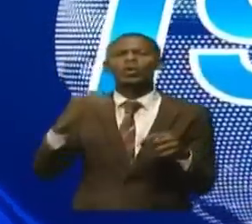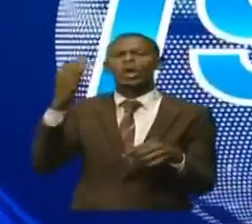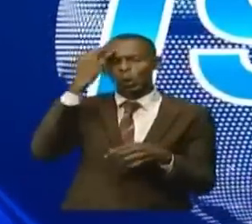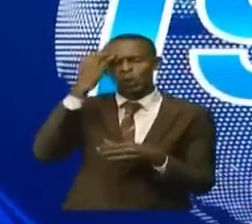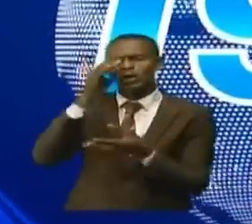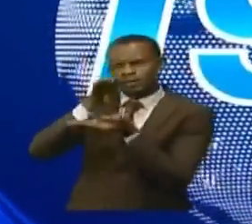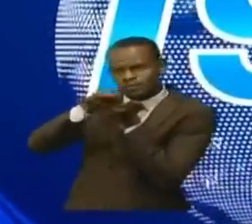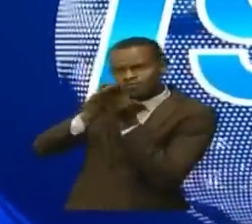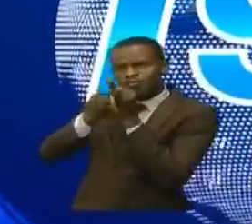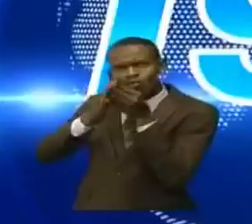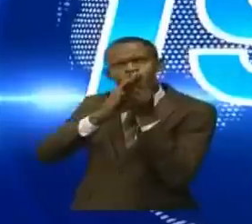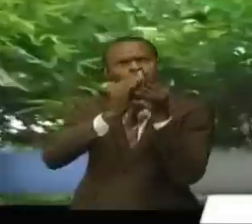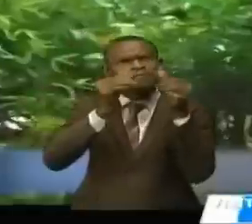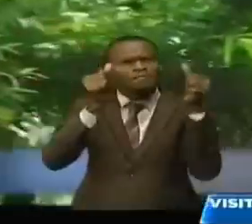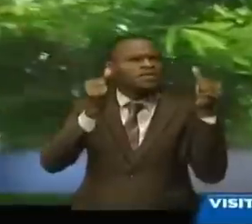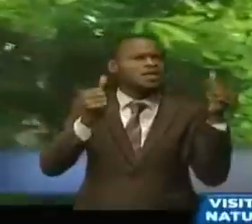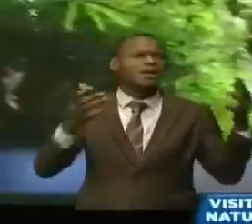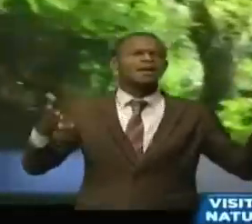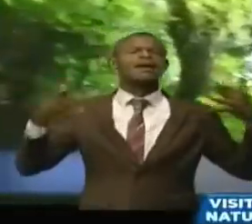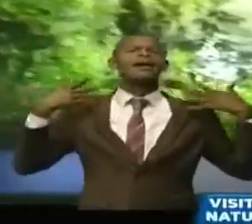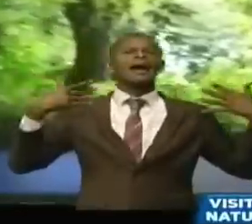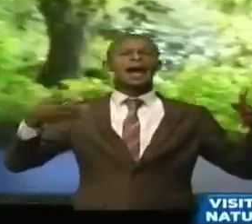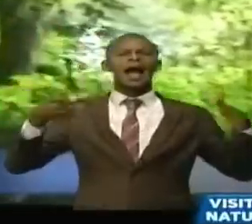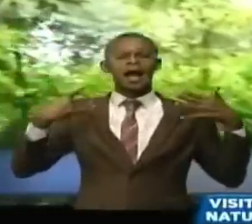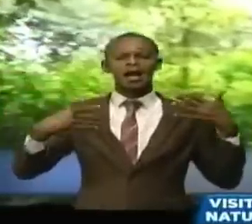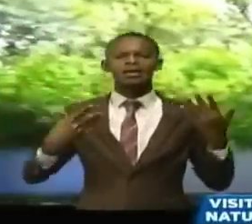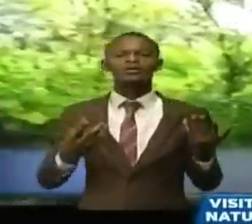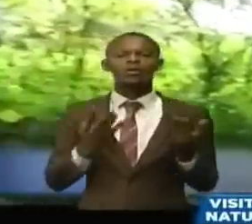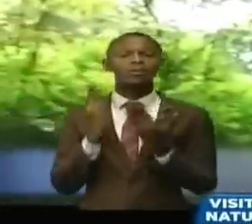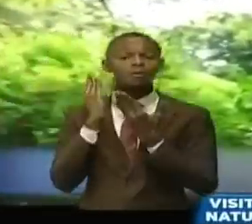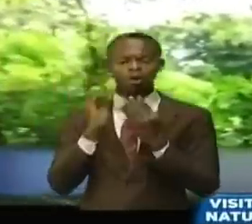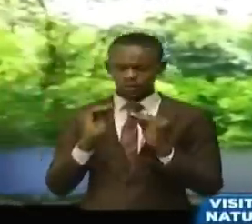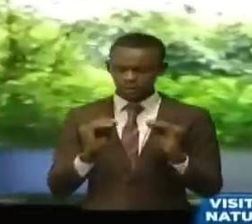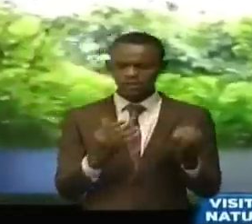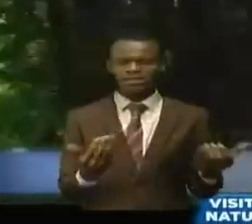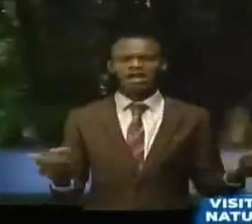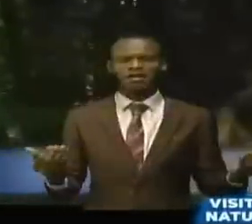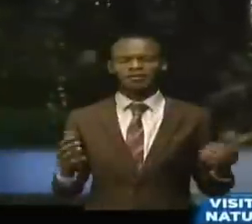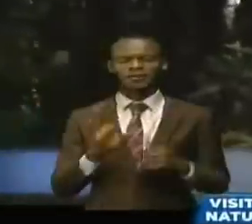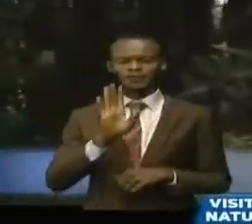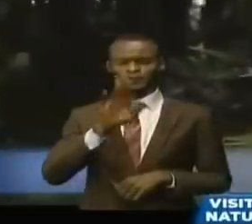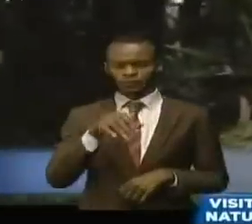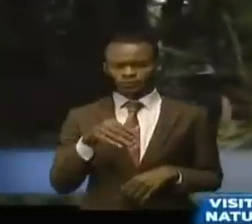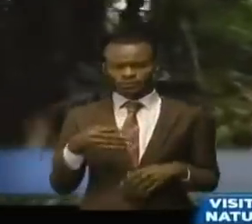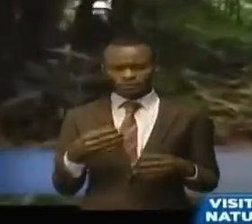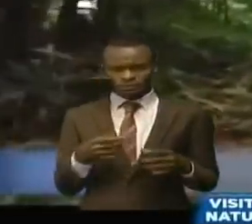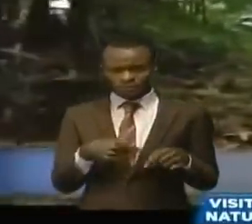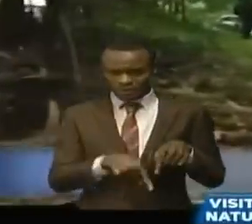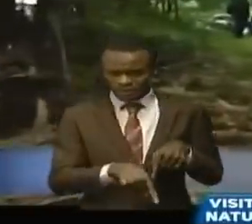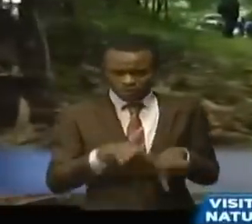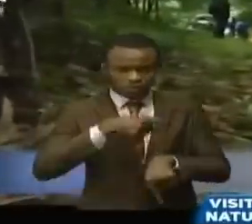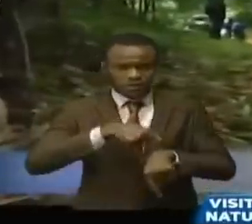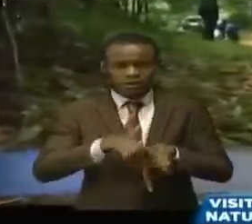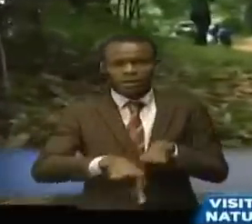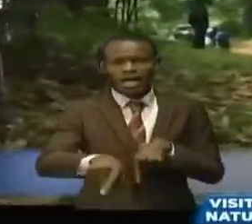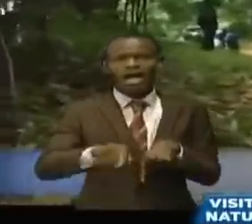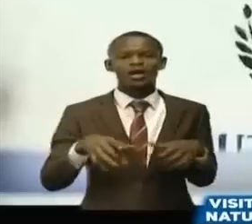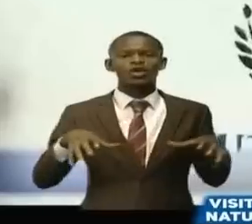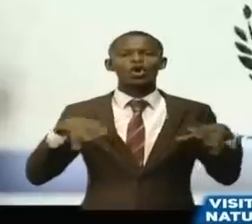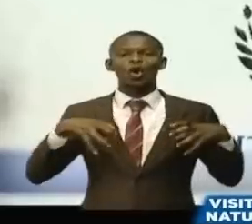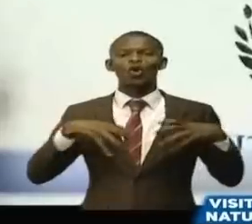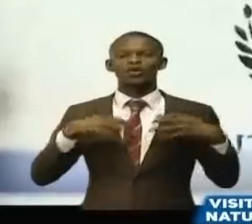Eric Kabamba, commentaire. Des moments de vacances transformés en moments de découverte pour ces écoliers de